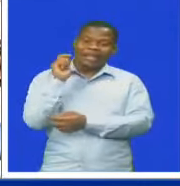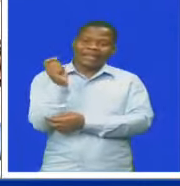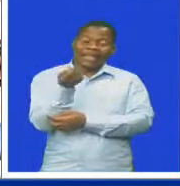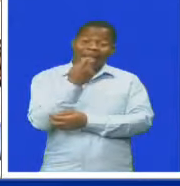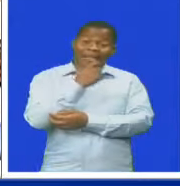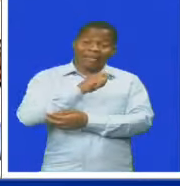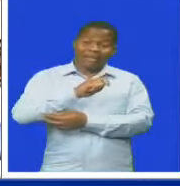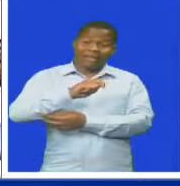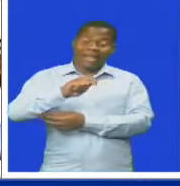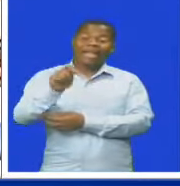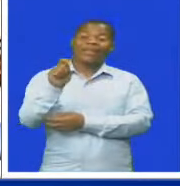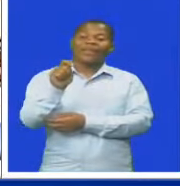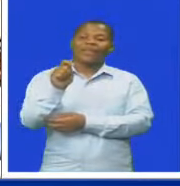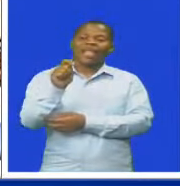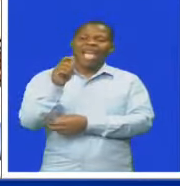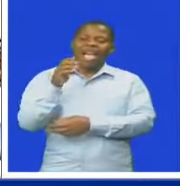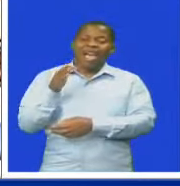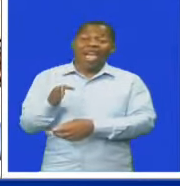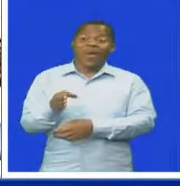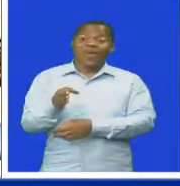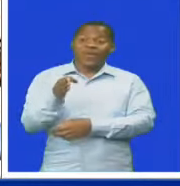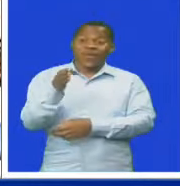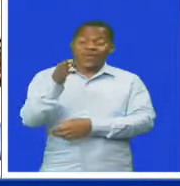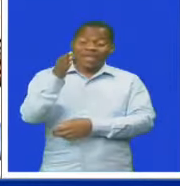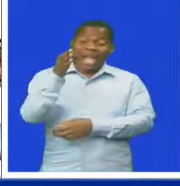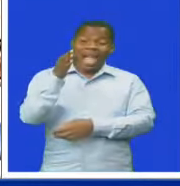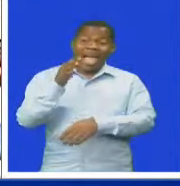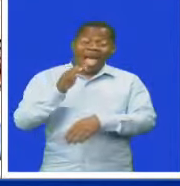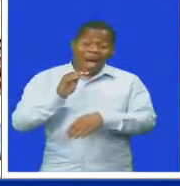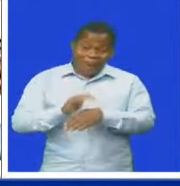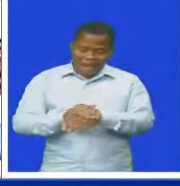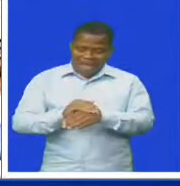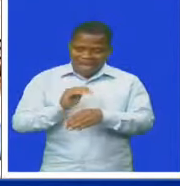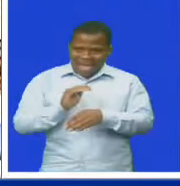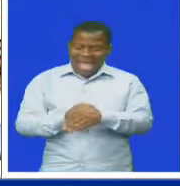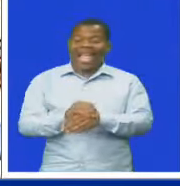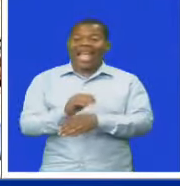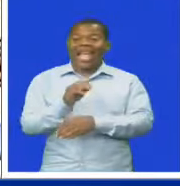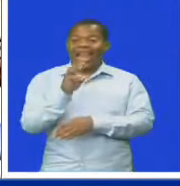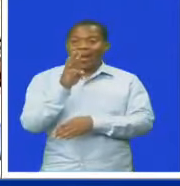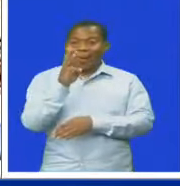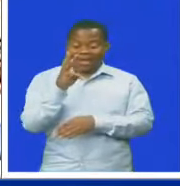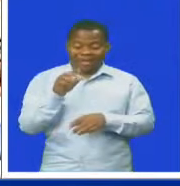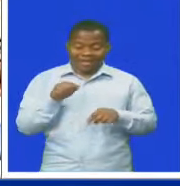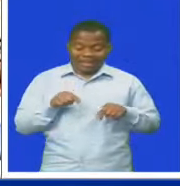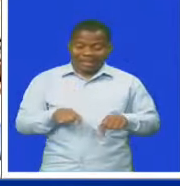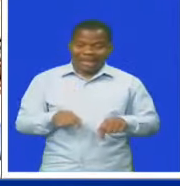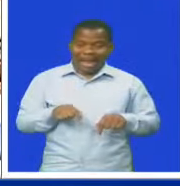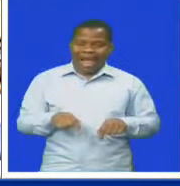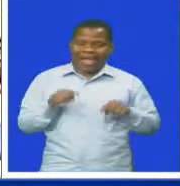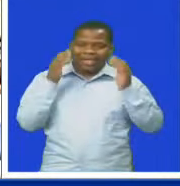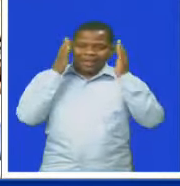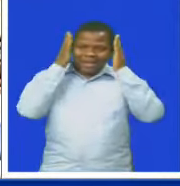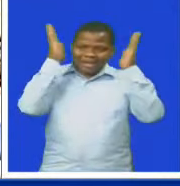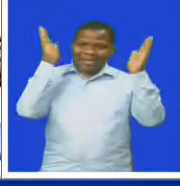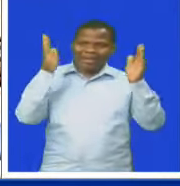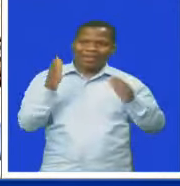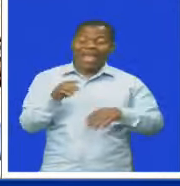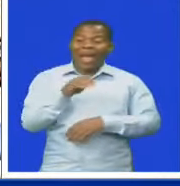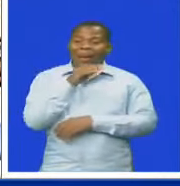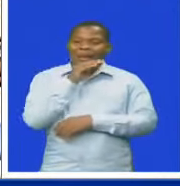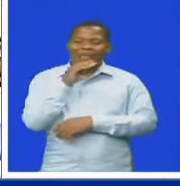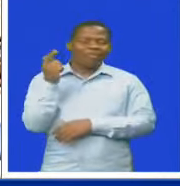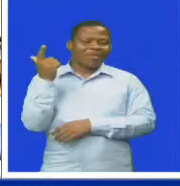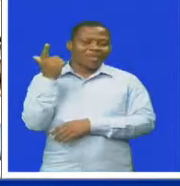lalo mdlalo kukhona nasebalibona kungathi liyachakaza lapha eveni noma litabanga lelihle kakhulu. Nasiphuma